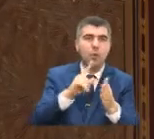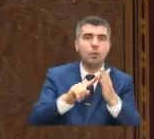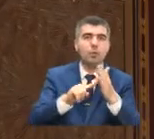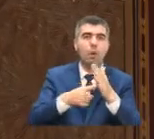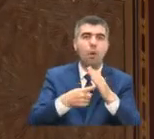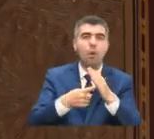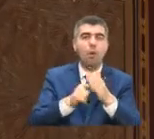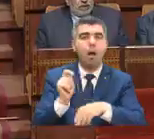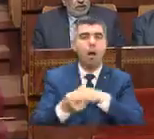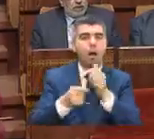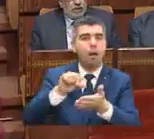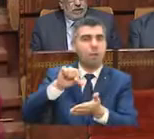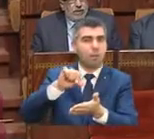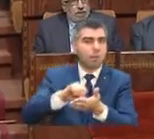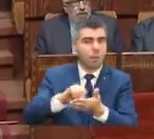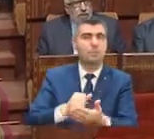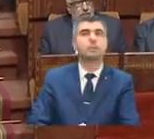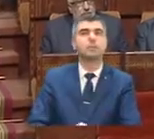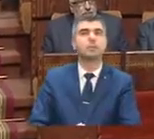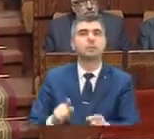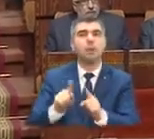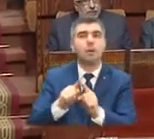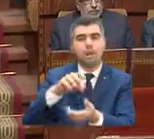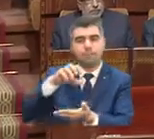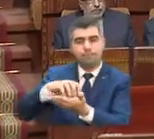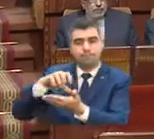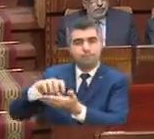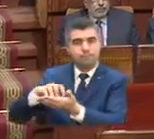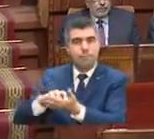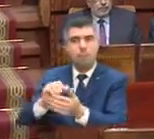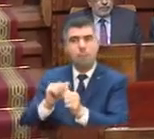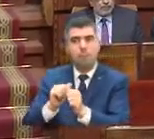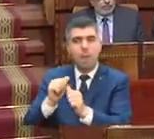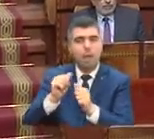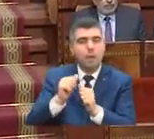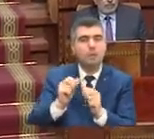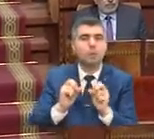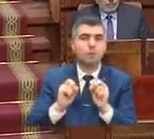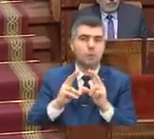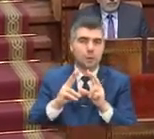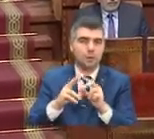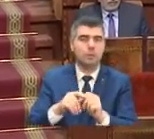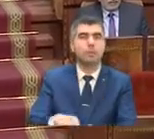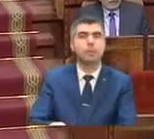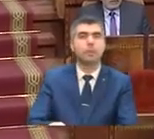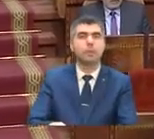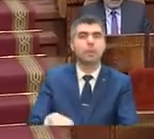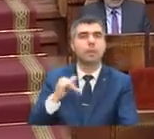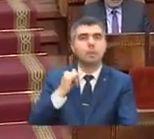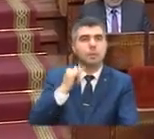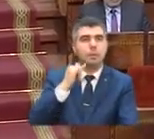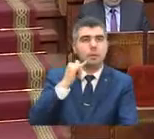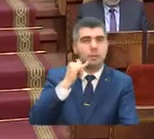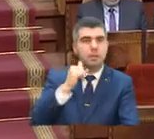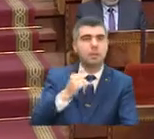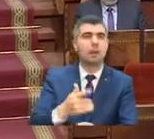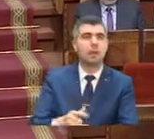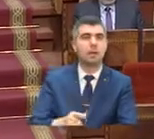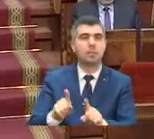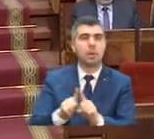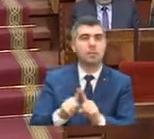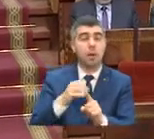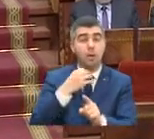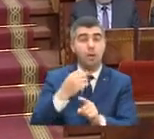حجم الإكراهات المتعلقة بالتشتت العمراني وغيرها من المشاكل، إلا أن هذا لا يمنعنا السيد الوزير من ضرورة التأكيد على أن